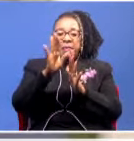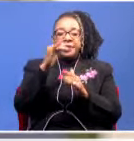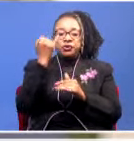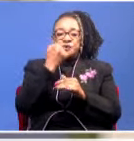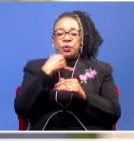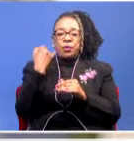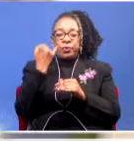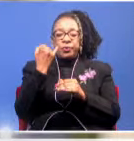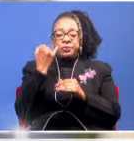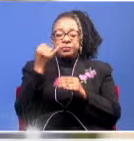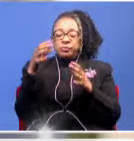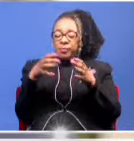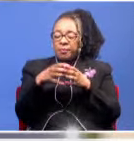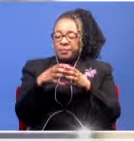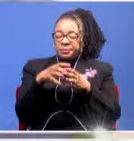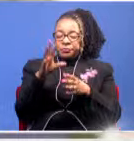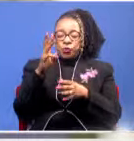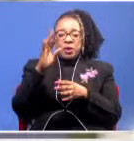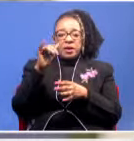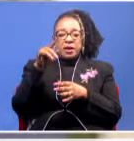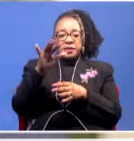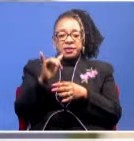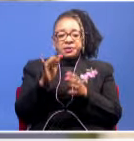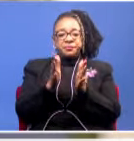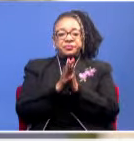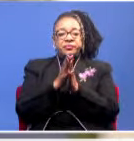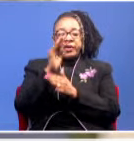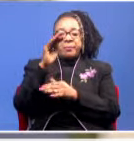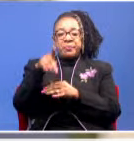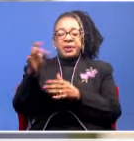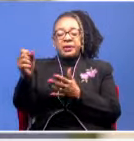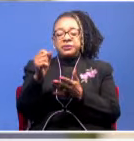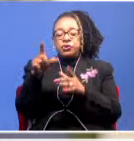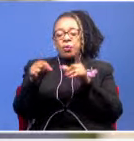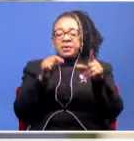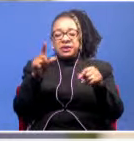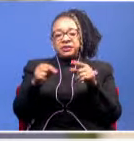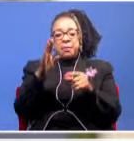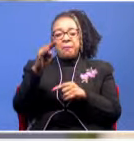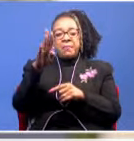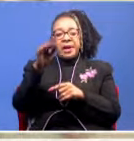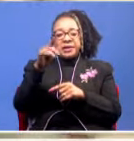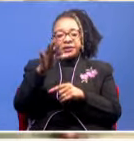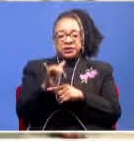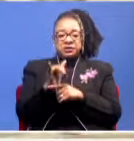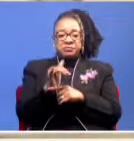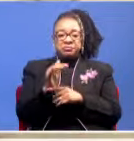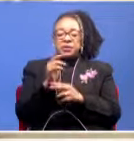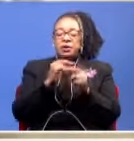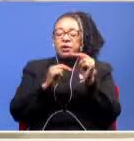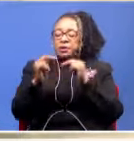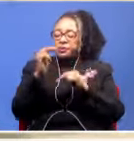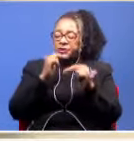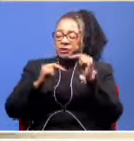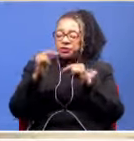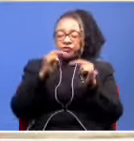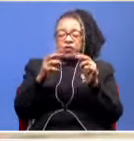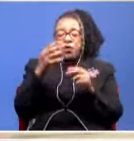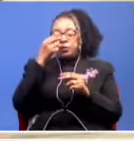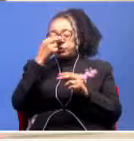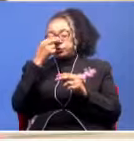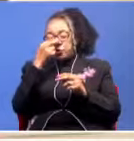kiongozi wa wachache bungeni Opiyo Wandayi na mbunge mteule John Mbadi. Mazungumzo ya Ruto na Odinga yalifanyika